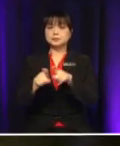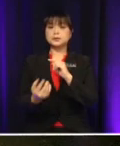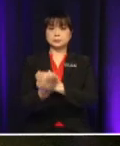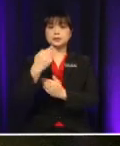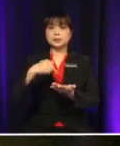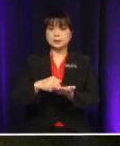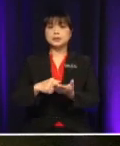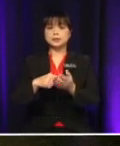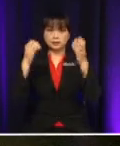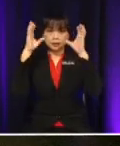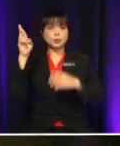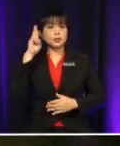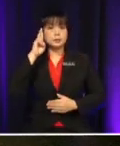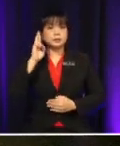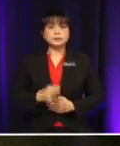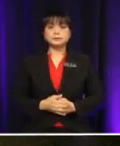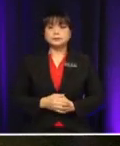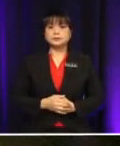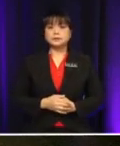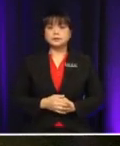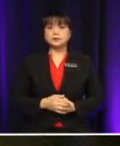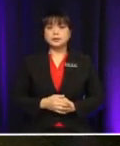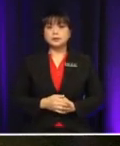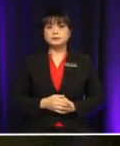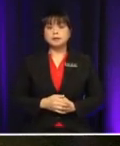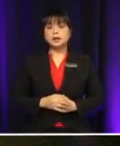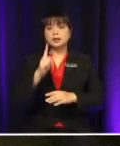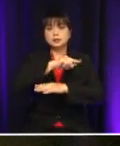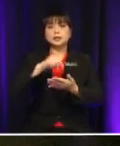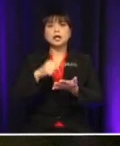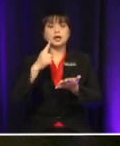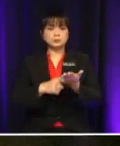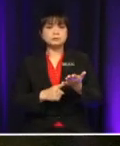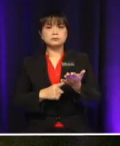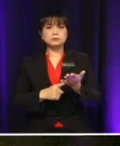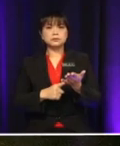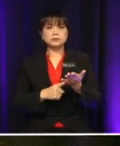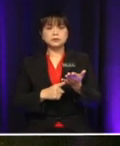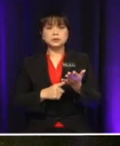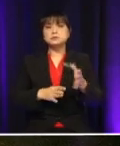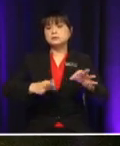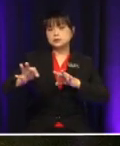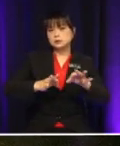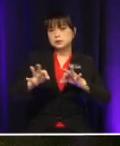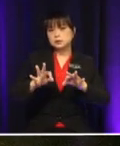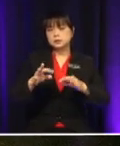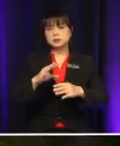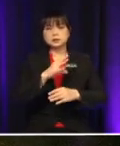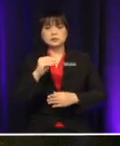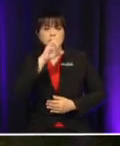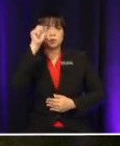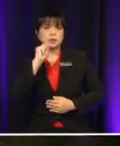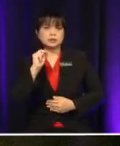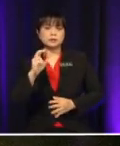cikgurama Sebenarnya hari ini apakah jenis penerangan ataupun soal dan yang kita akan fokus untuk